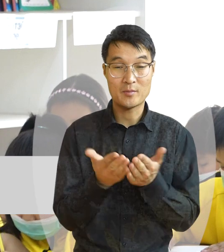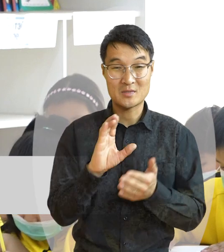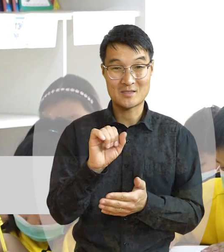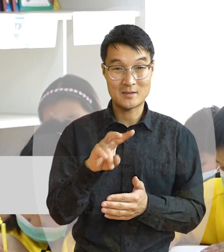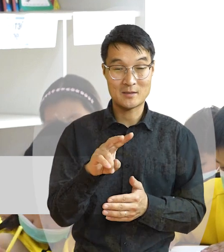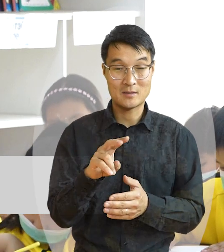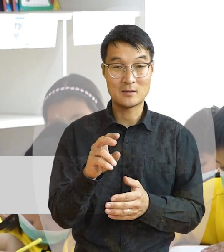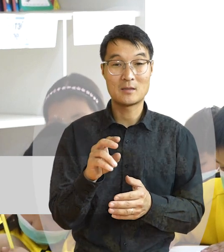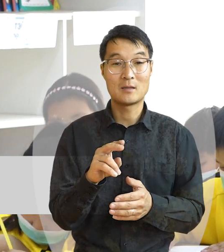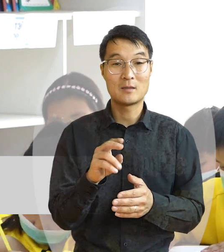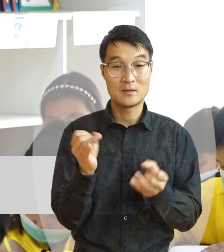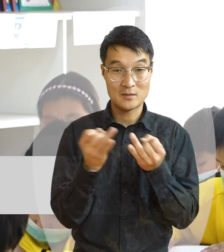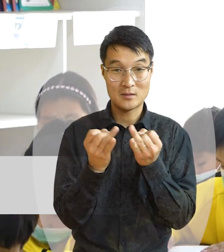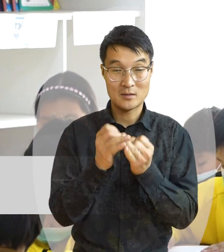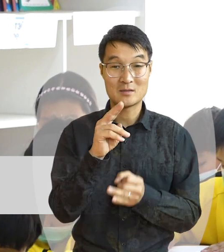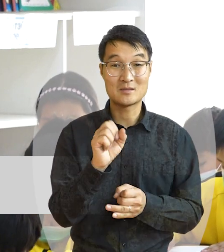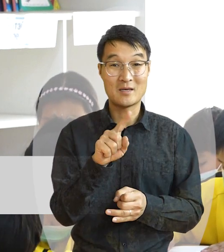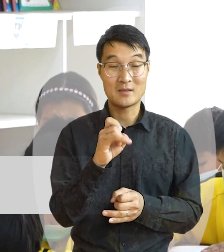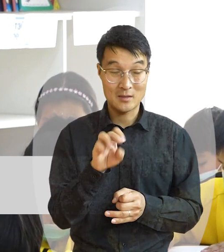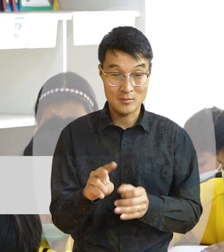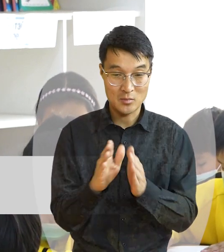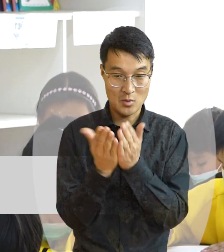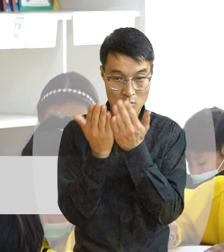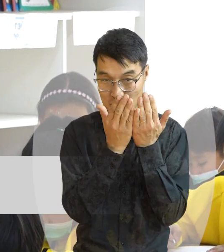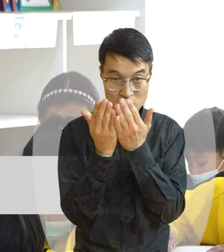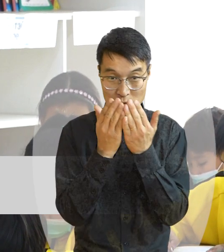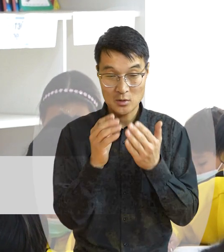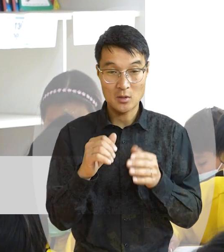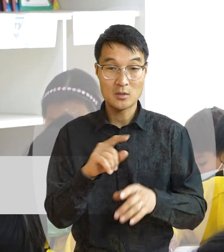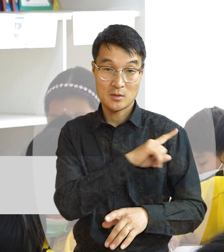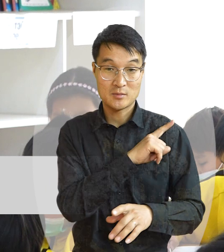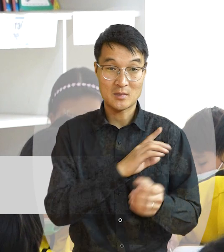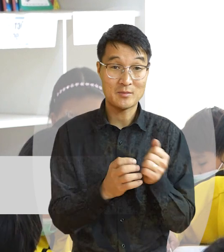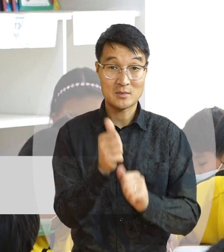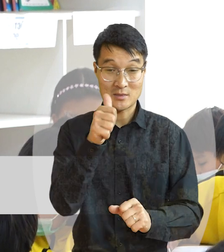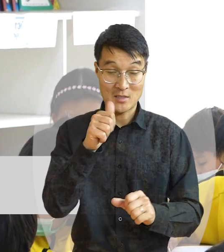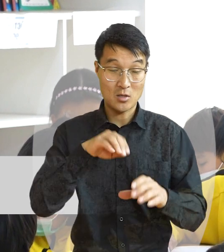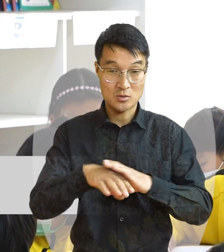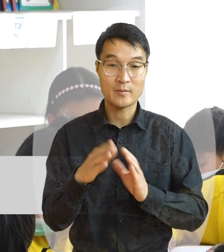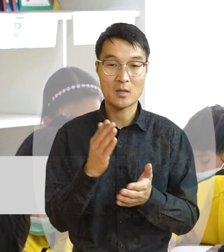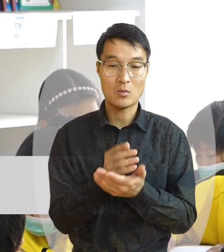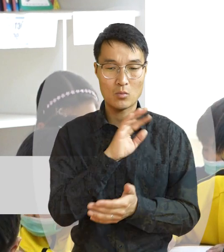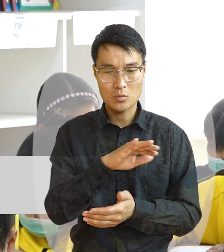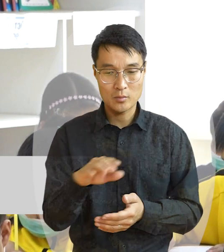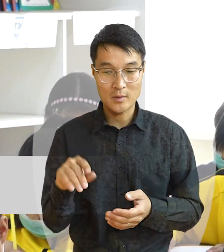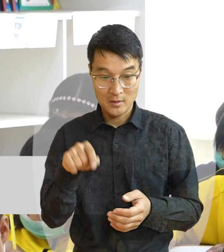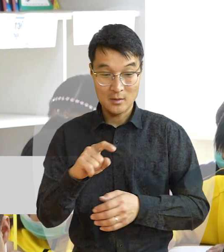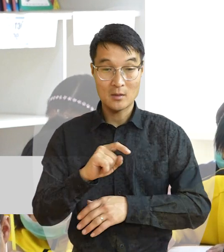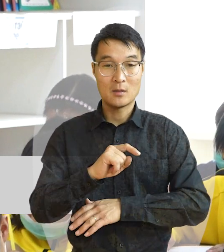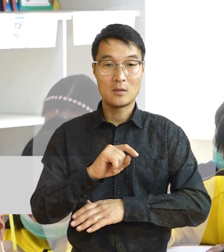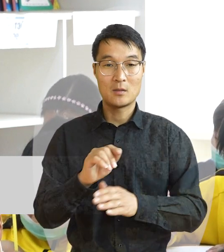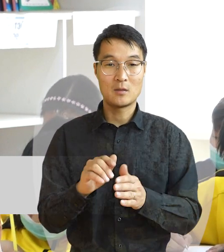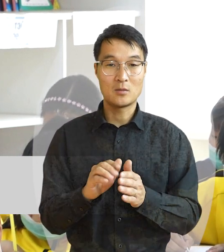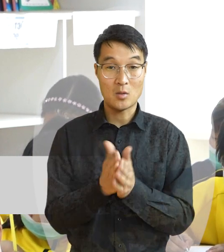номоо өөрийнхөө сурах үеийн номыг уншихаас гадна цахим хэлбэрээр одоо ном унших тэр арга аргачлалд бол сурсан, суралцсан, ээж